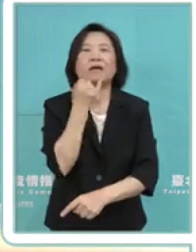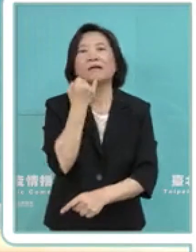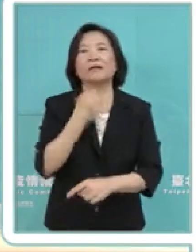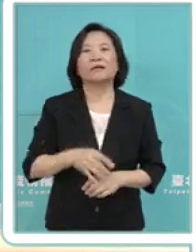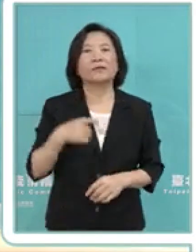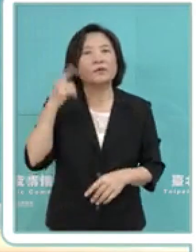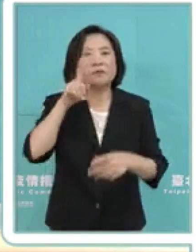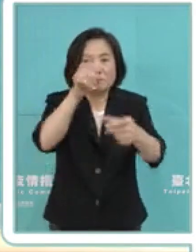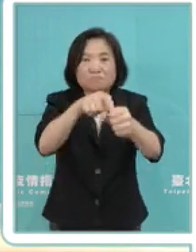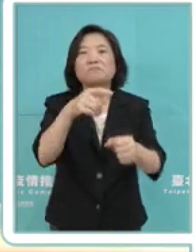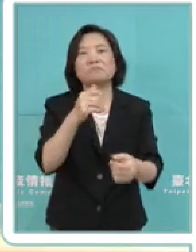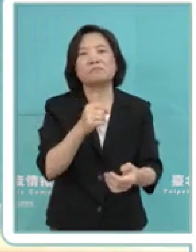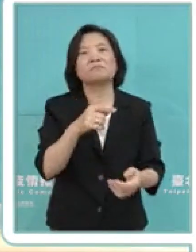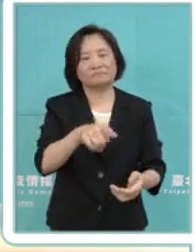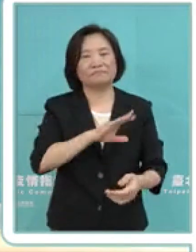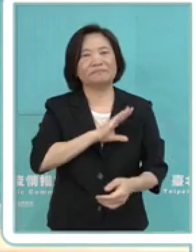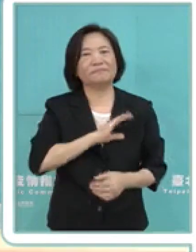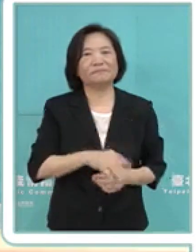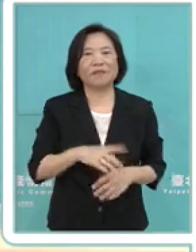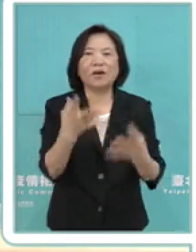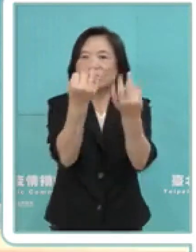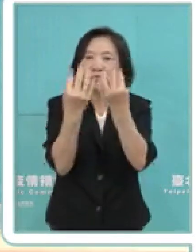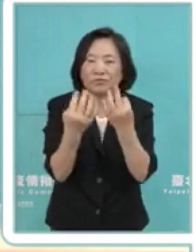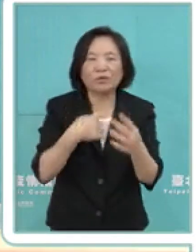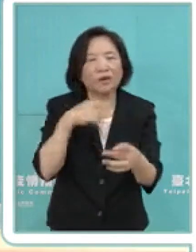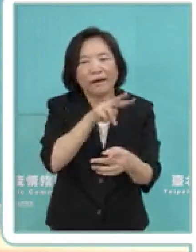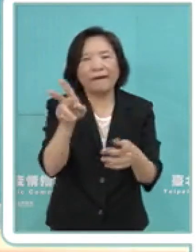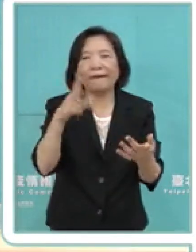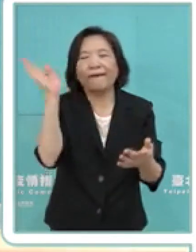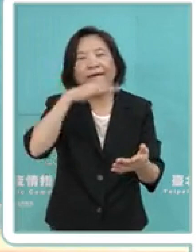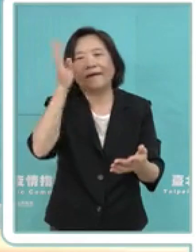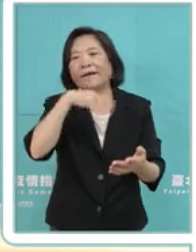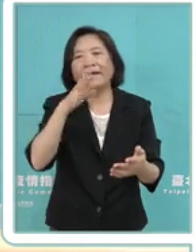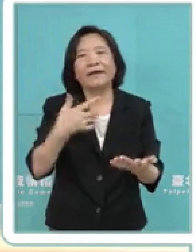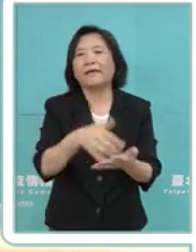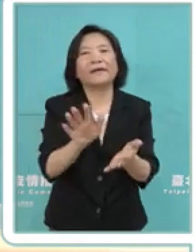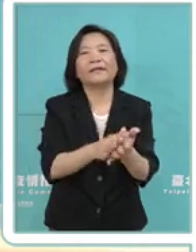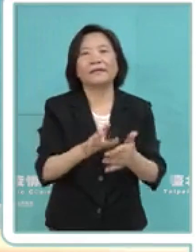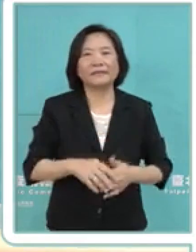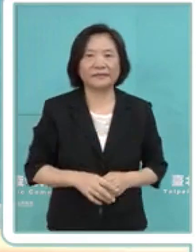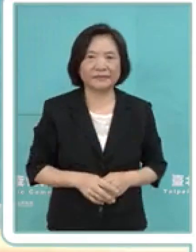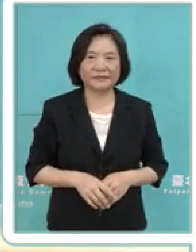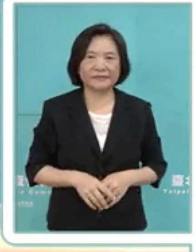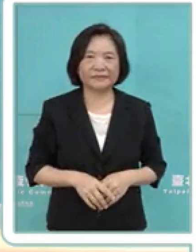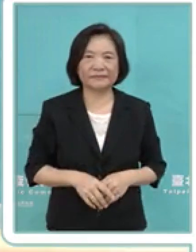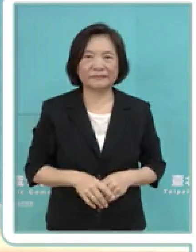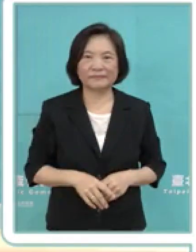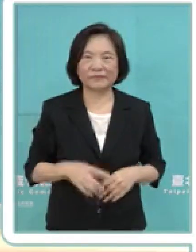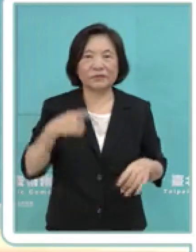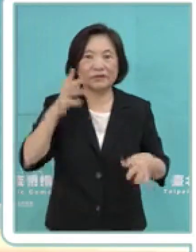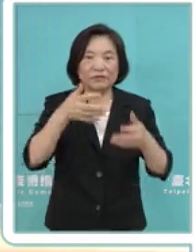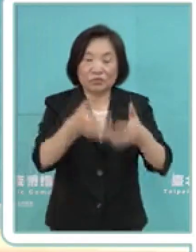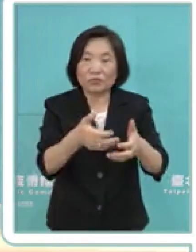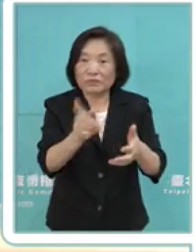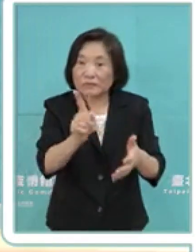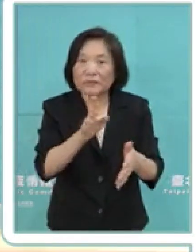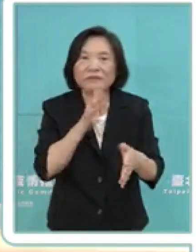这是我们最重要的目标。至于这些数字，我想看看就好啊，应该还是要真的是把重